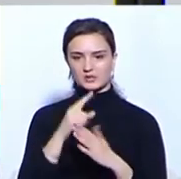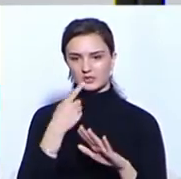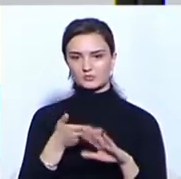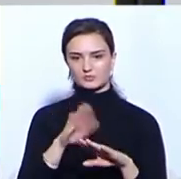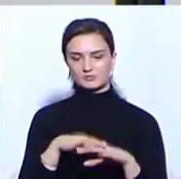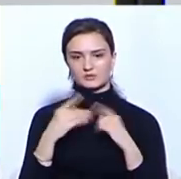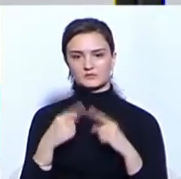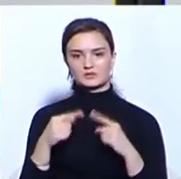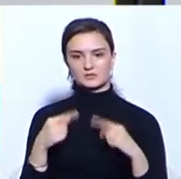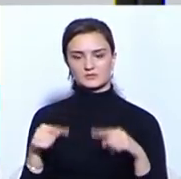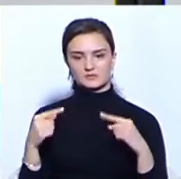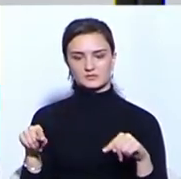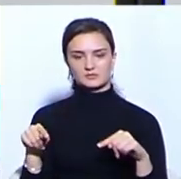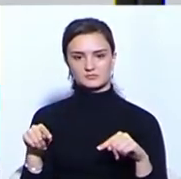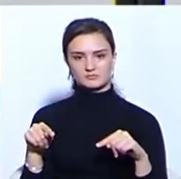გართულებები სხვადასხვა